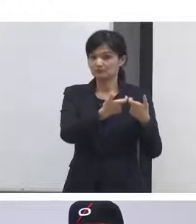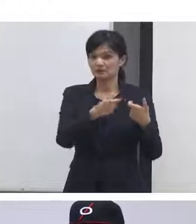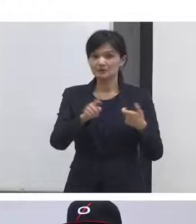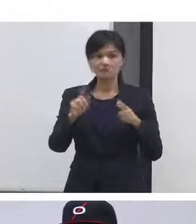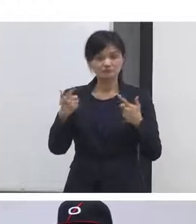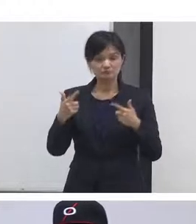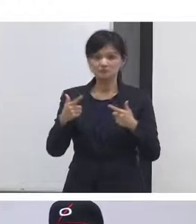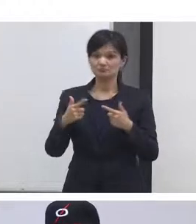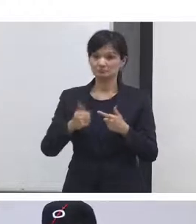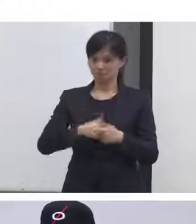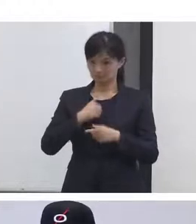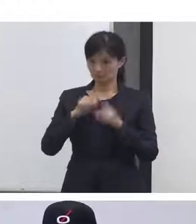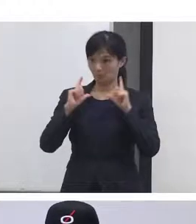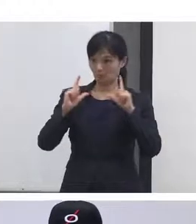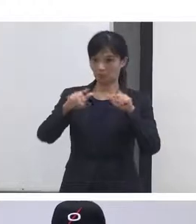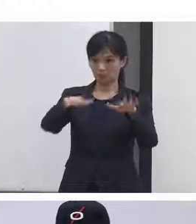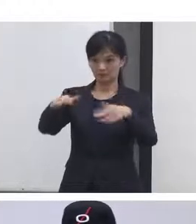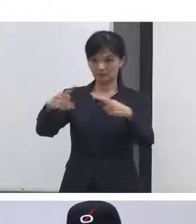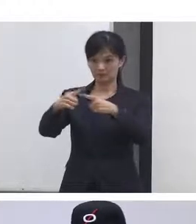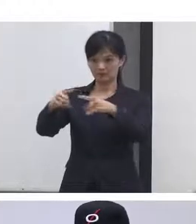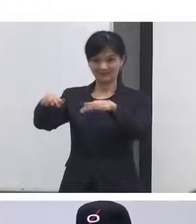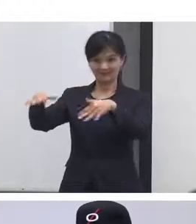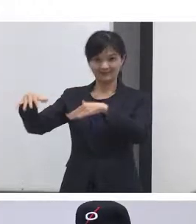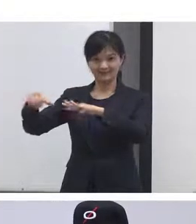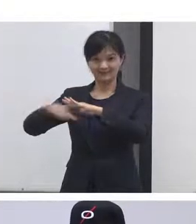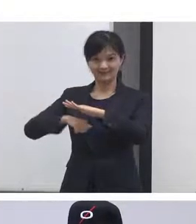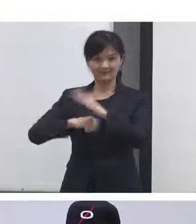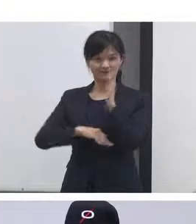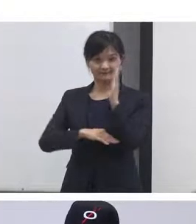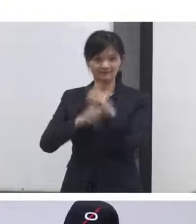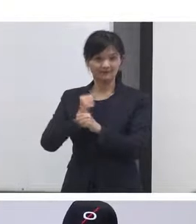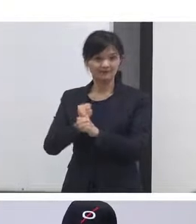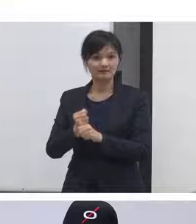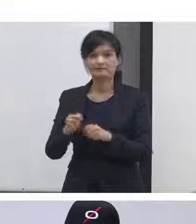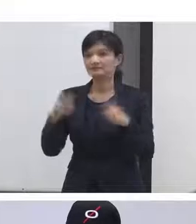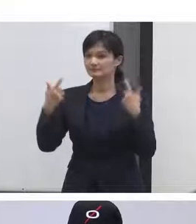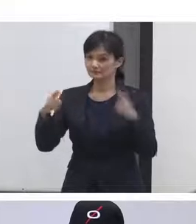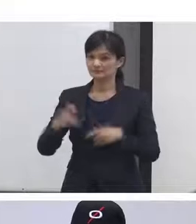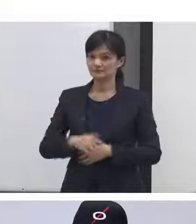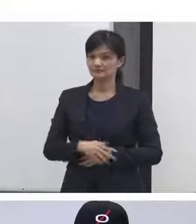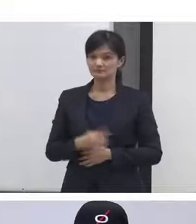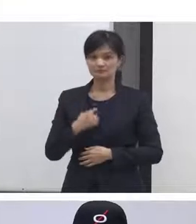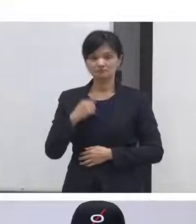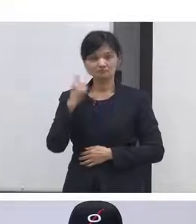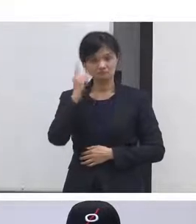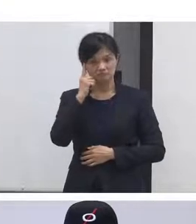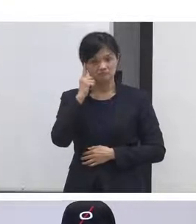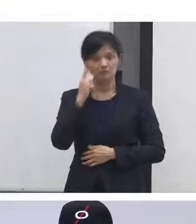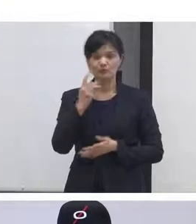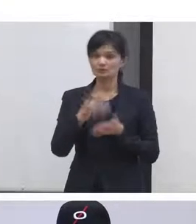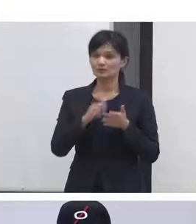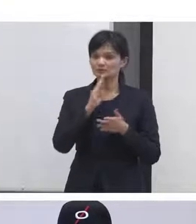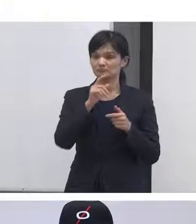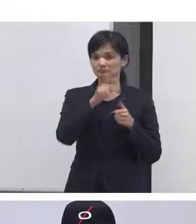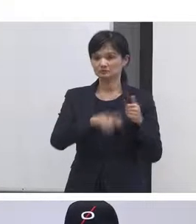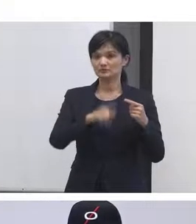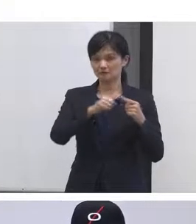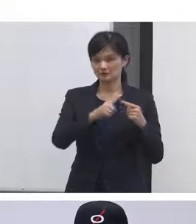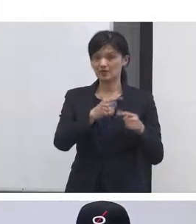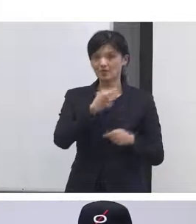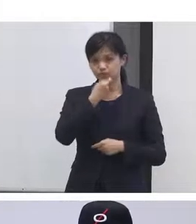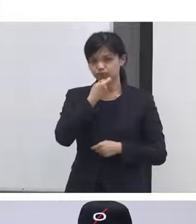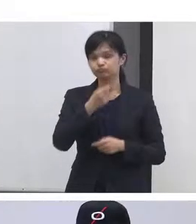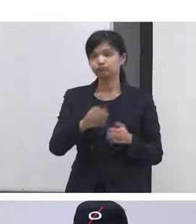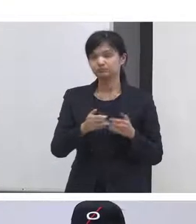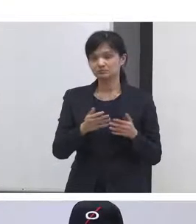关系去参与到政府里面去做什么事情。在这样一个情况下，我会觉得这个还是回归到个人意愿。那我们会觉得说，在